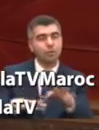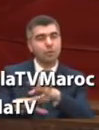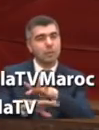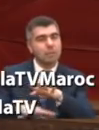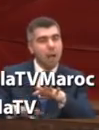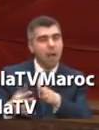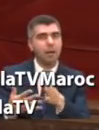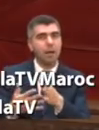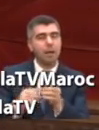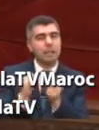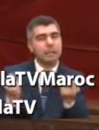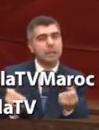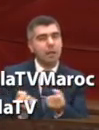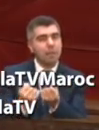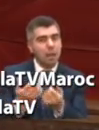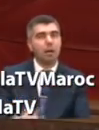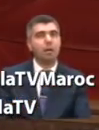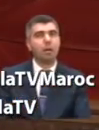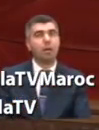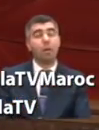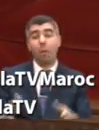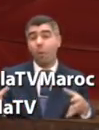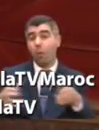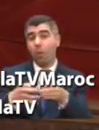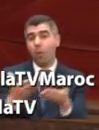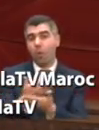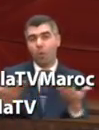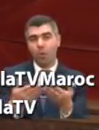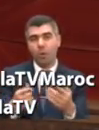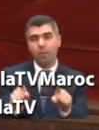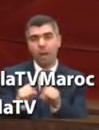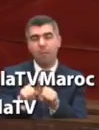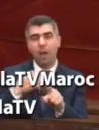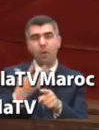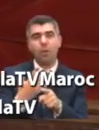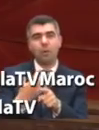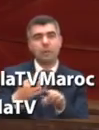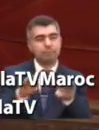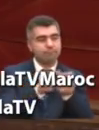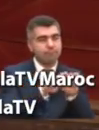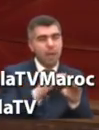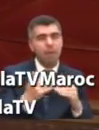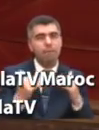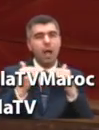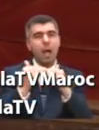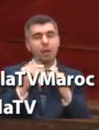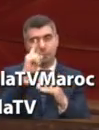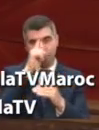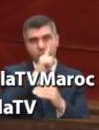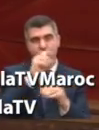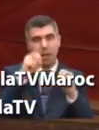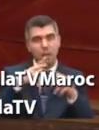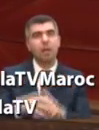والمجالية والتنموية وكيفاش يمكن جميع القطاعات فيما بينها أنها تكون منسجمة وإن شاء الله يدخل هذا الشيء